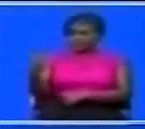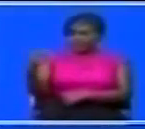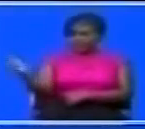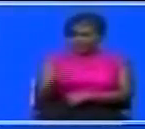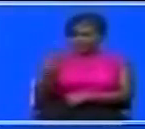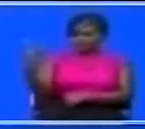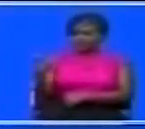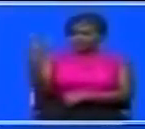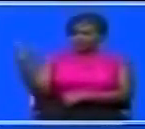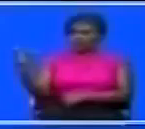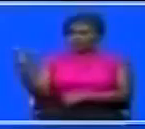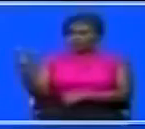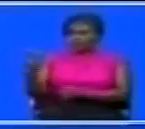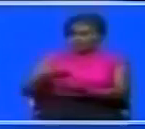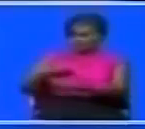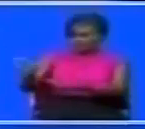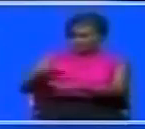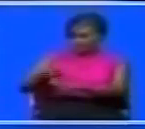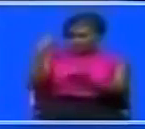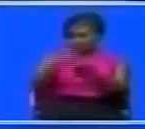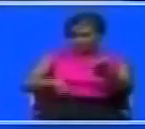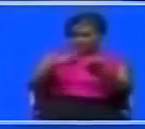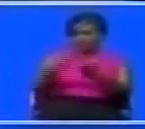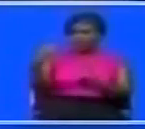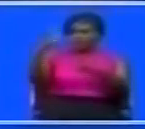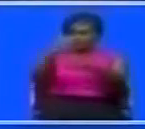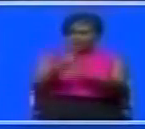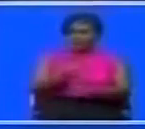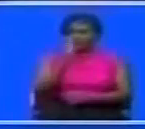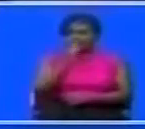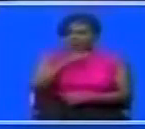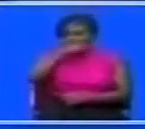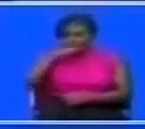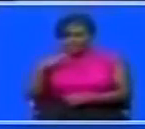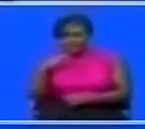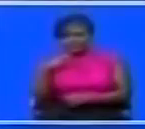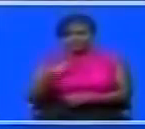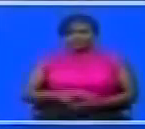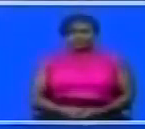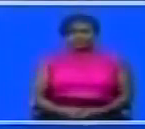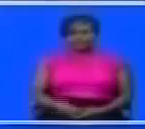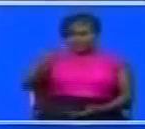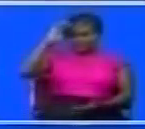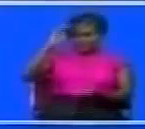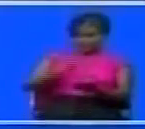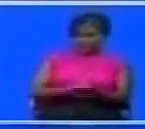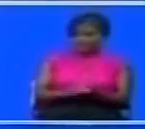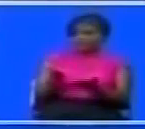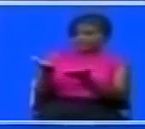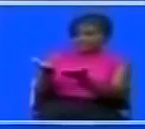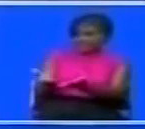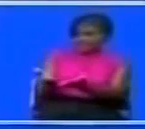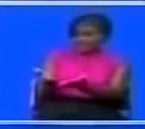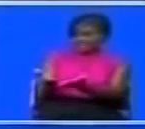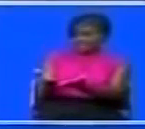Aprili, ambapo zinadaiwa kutolewa kama ada kwa kampuni moja ya kibinafsi inayojulikana kama Quarandam. We believe this pattern